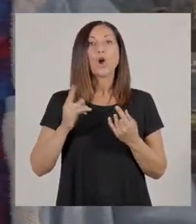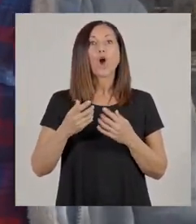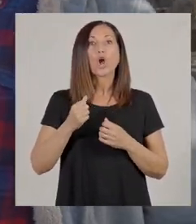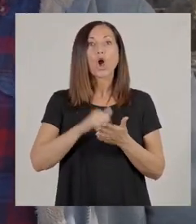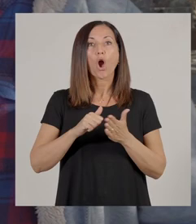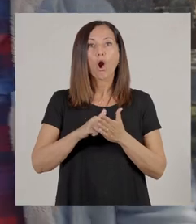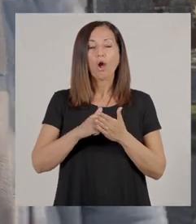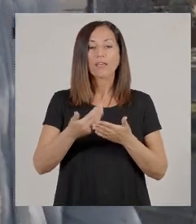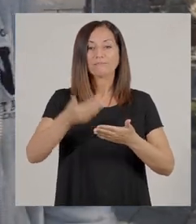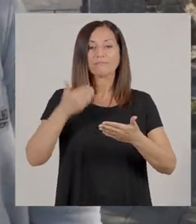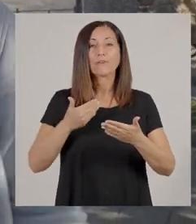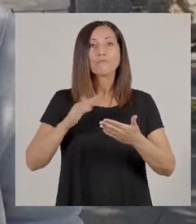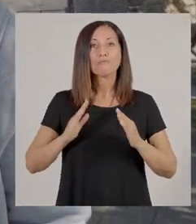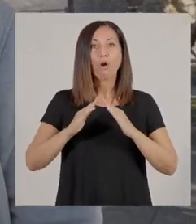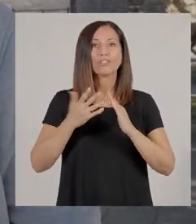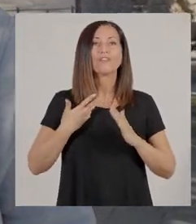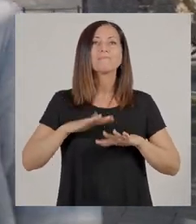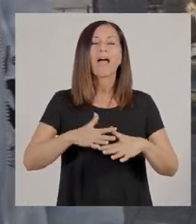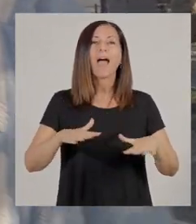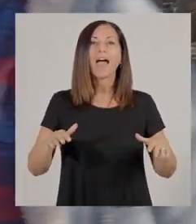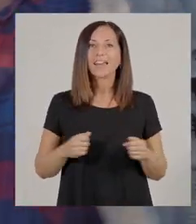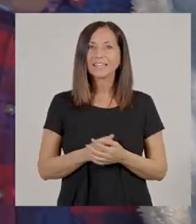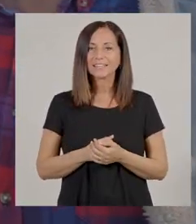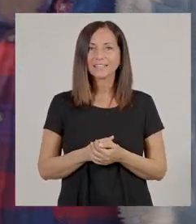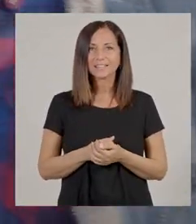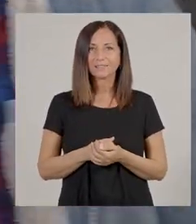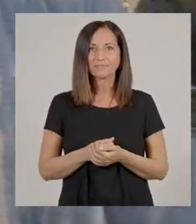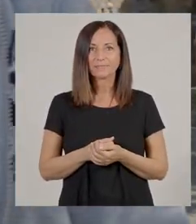i Rocconi e dietro il monte il mare.